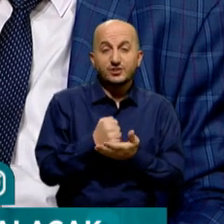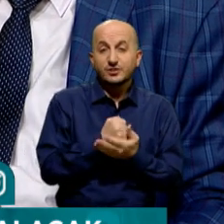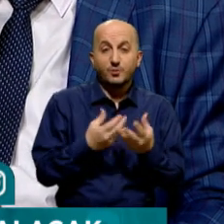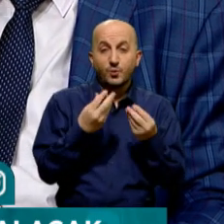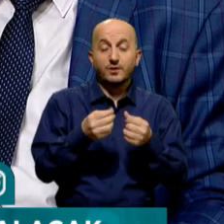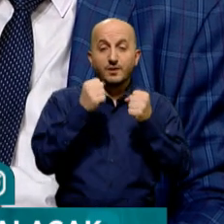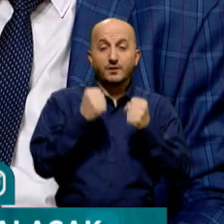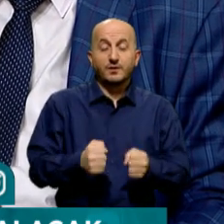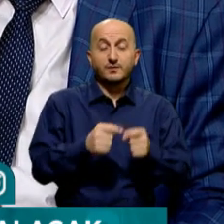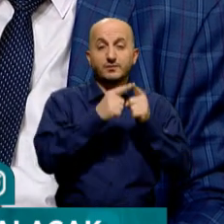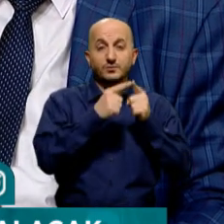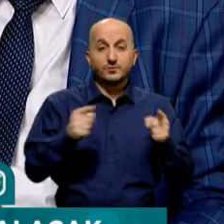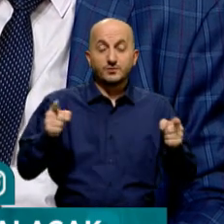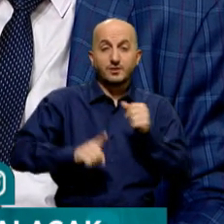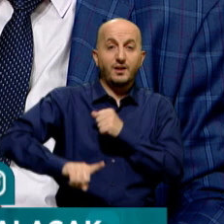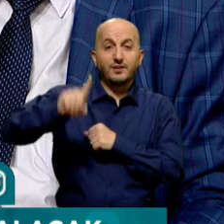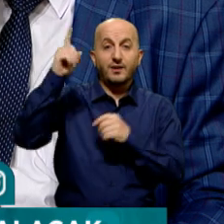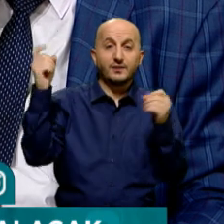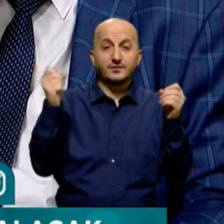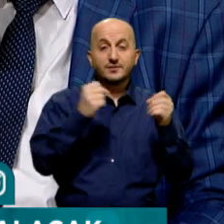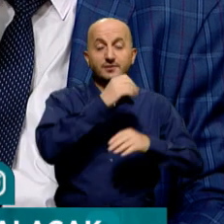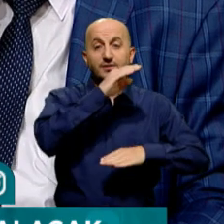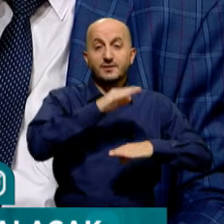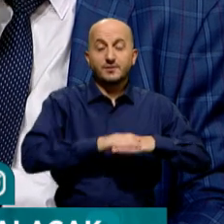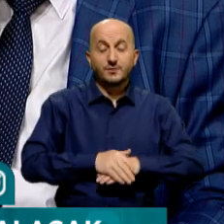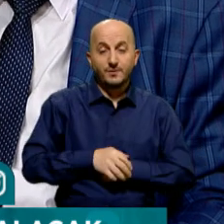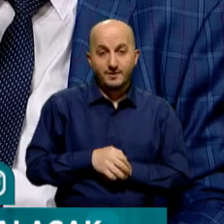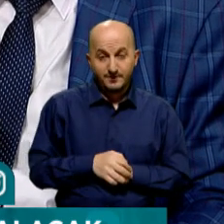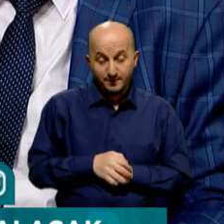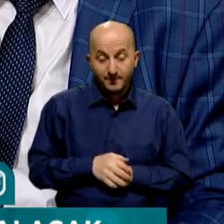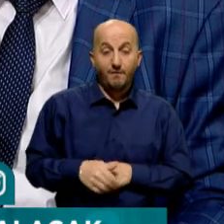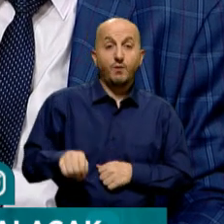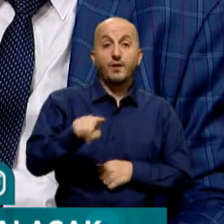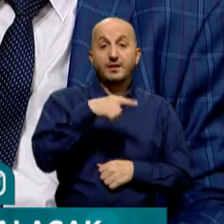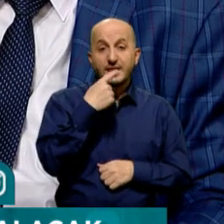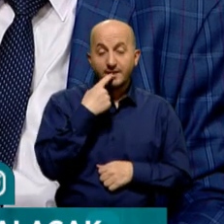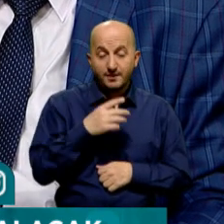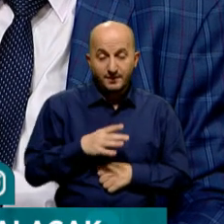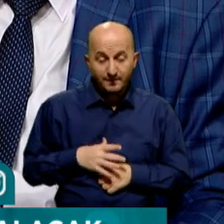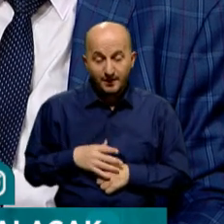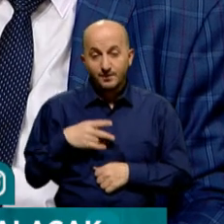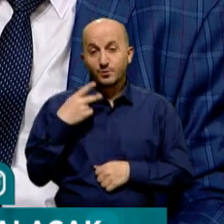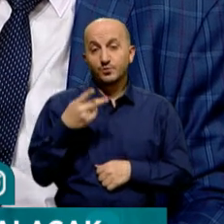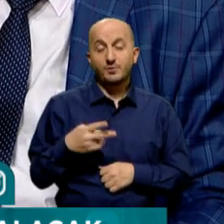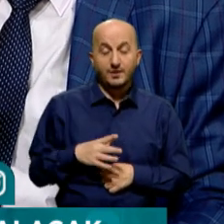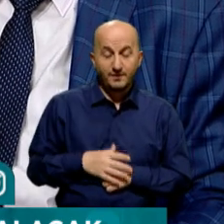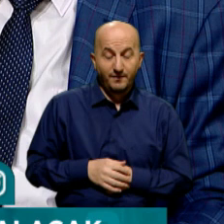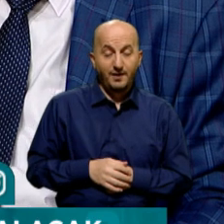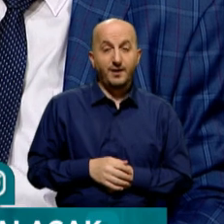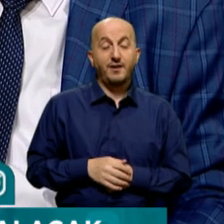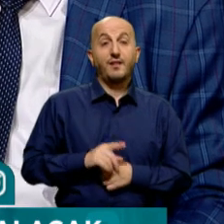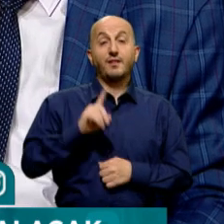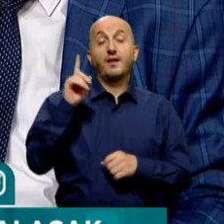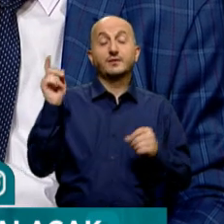kaldıkları müddetçe yaratıcılarını tesbih ediyorlar lisanı halleriyle. Onların da bir dilleri var, lisanları var. O dilleriyle